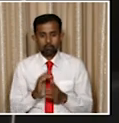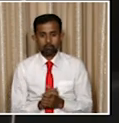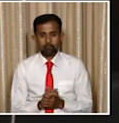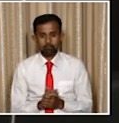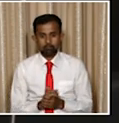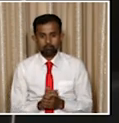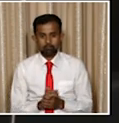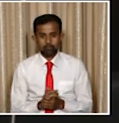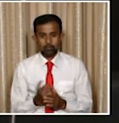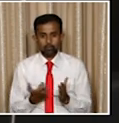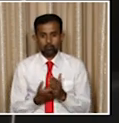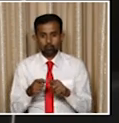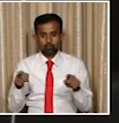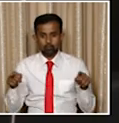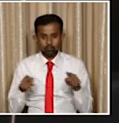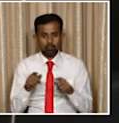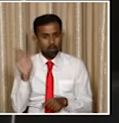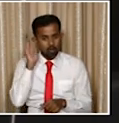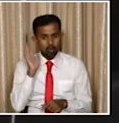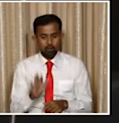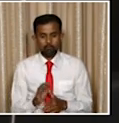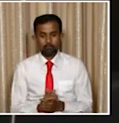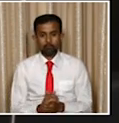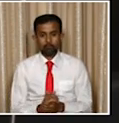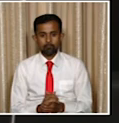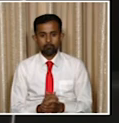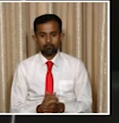මම හිතන්නේ කාමරය හරි ඉඳලා ආගෙන ඉදී කියලා.